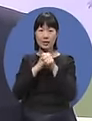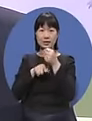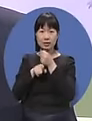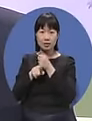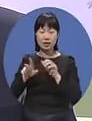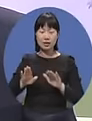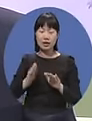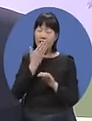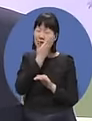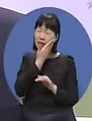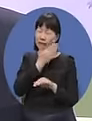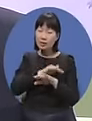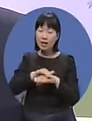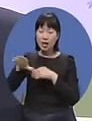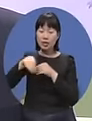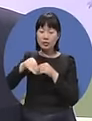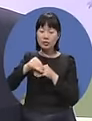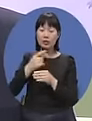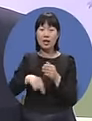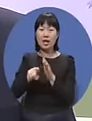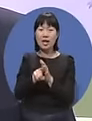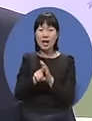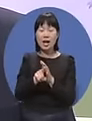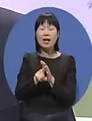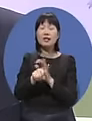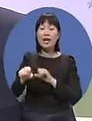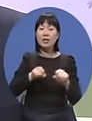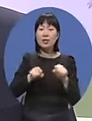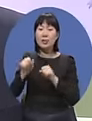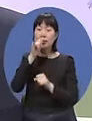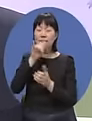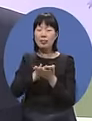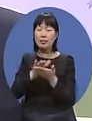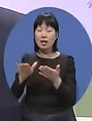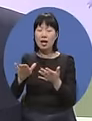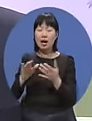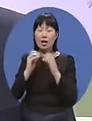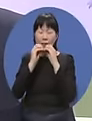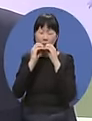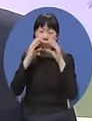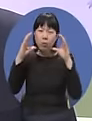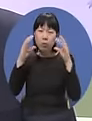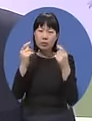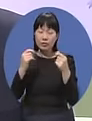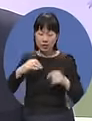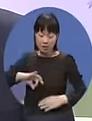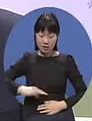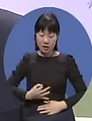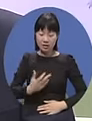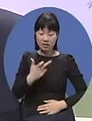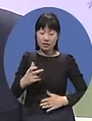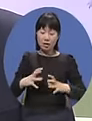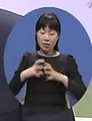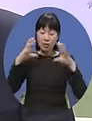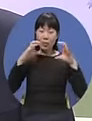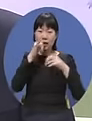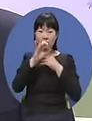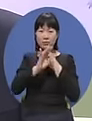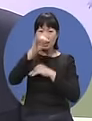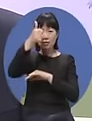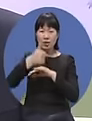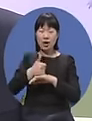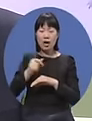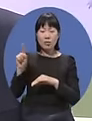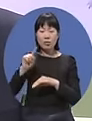이유는 영양분을 잘 흡수하기 위한 그런 작용을 하는 거거든요. 네. 근데 풍선을 부풀어 놓은 것처럼 장이 이렇게 크게 늘어나 버리면